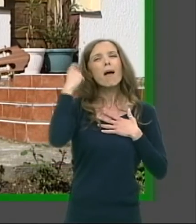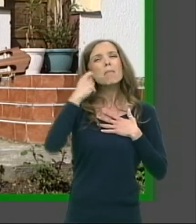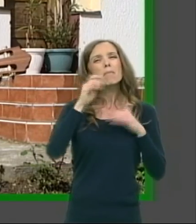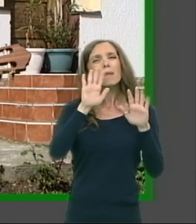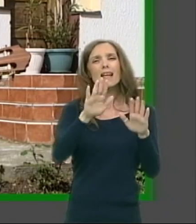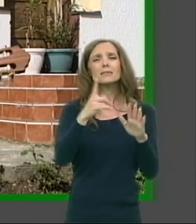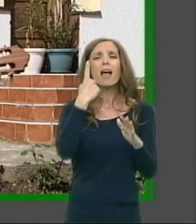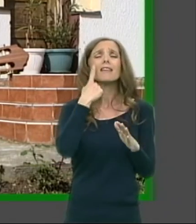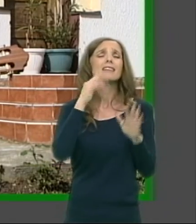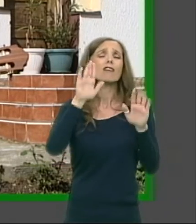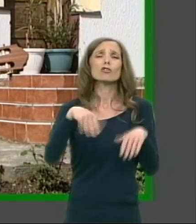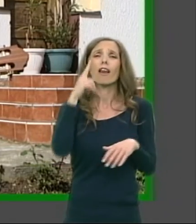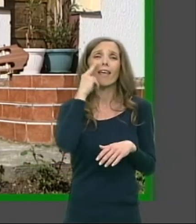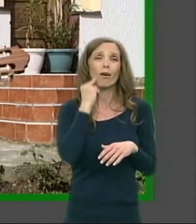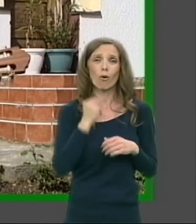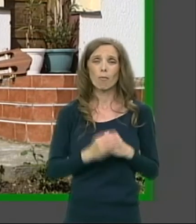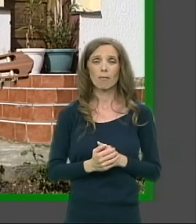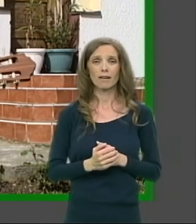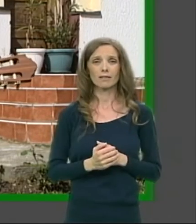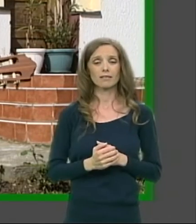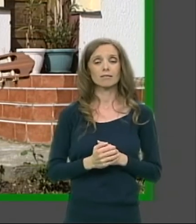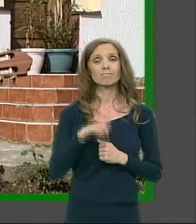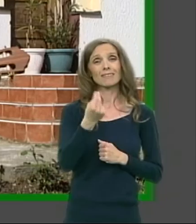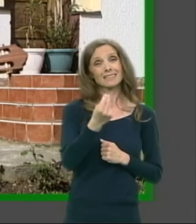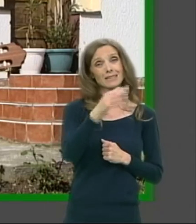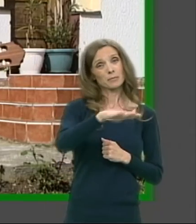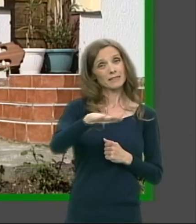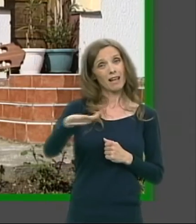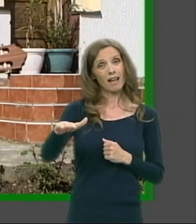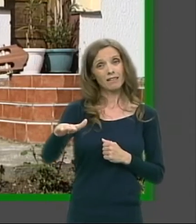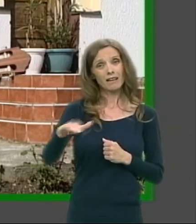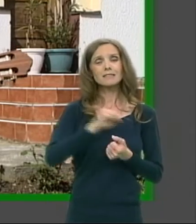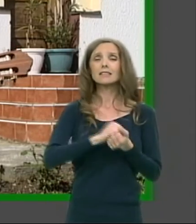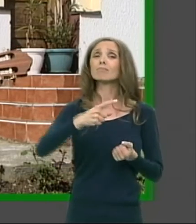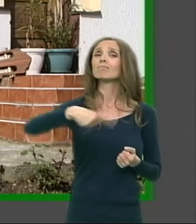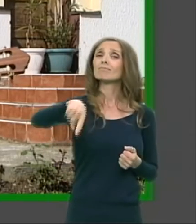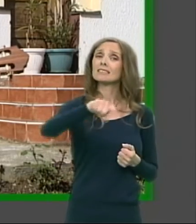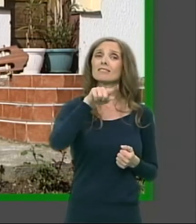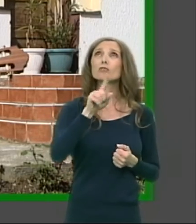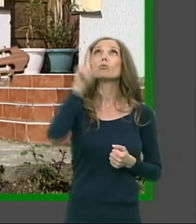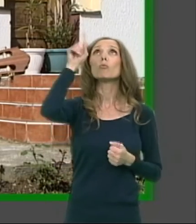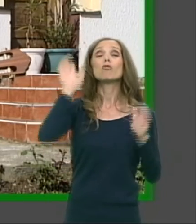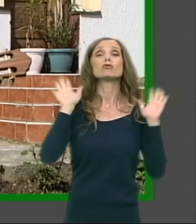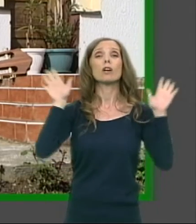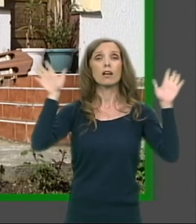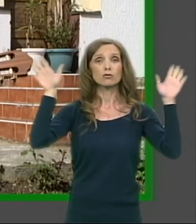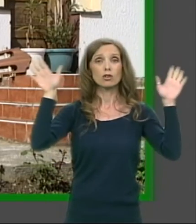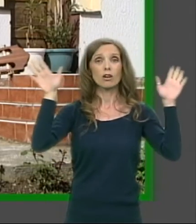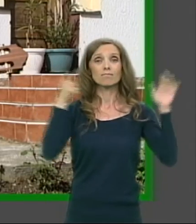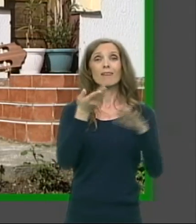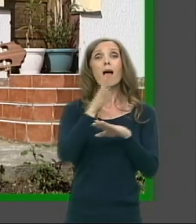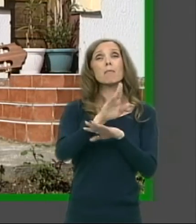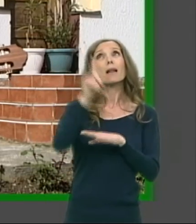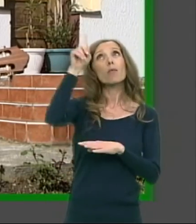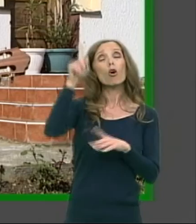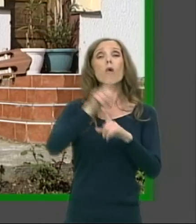meda, pesnica iz raja. Srpska sva su deca, Boži anđeli, pred